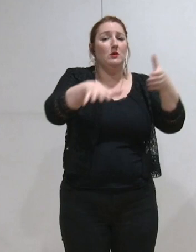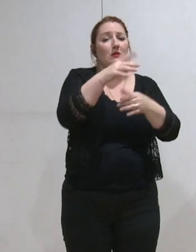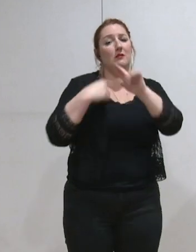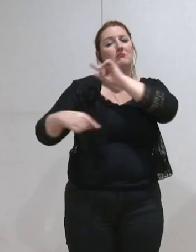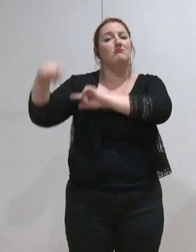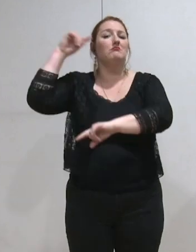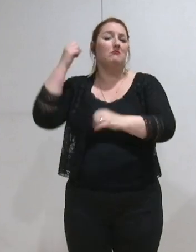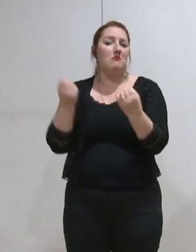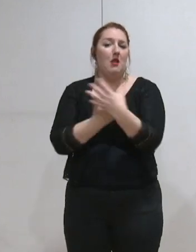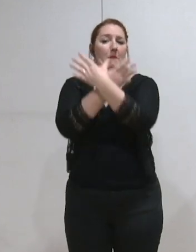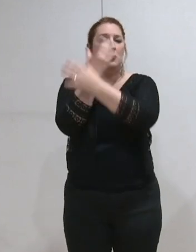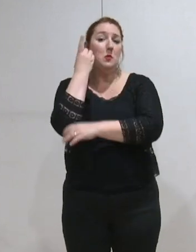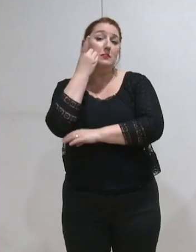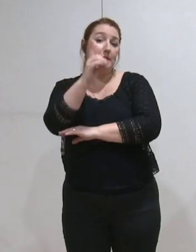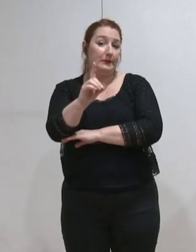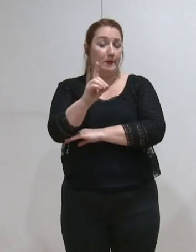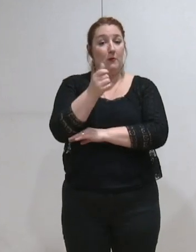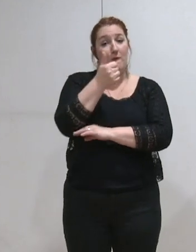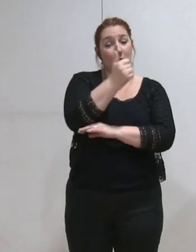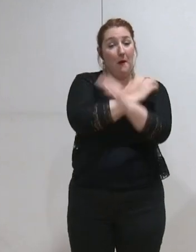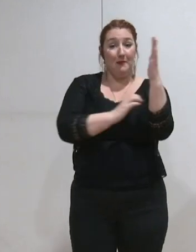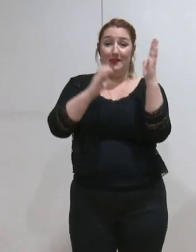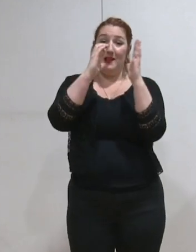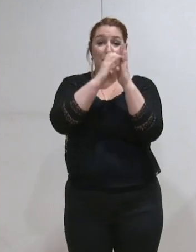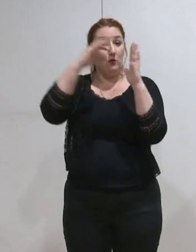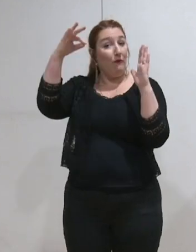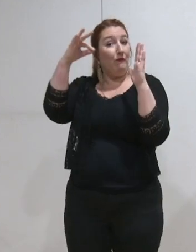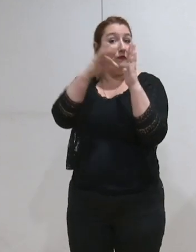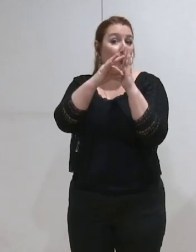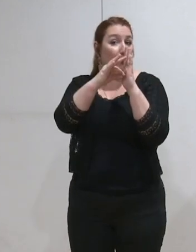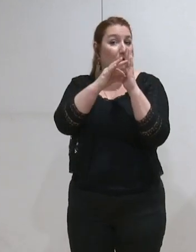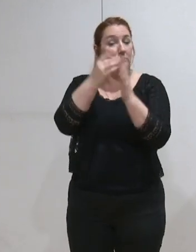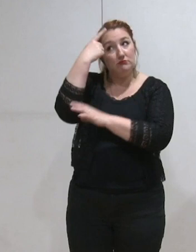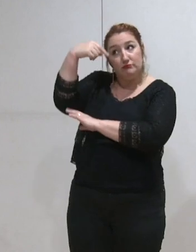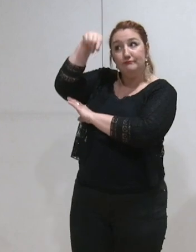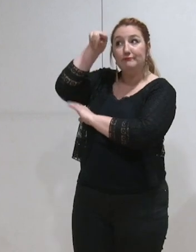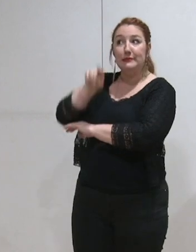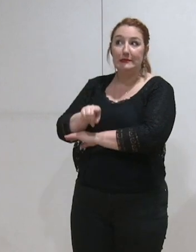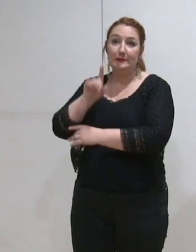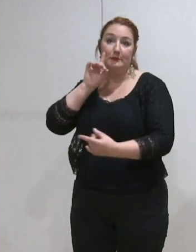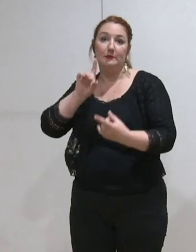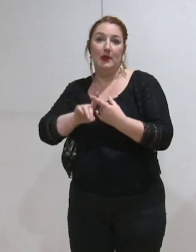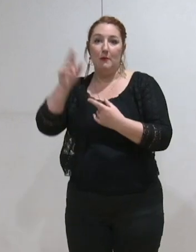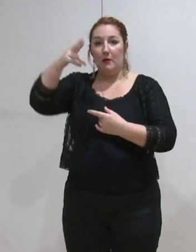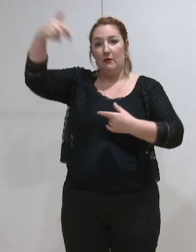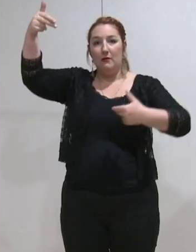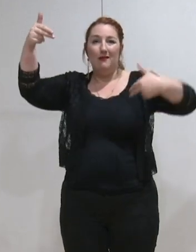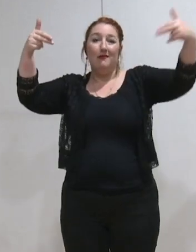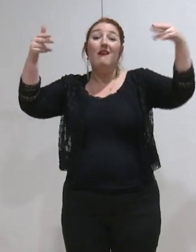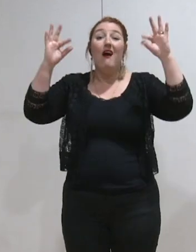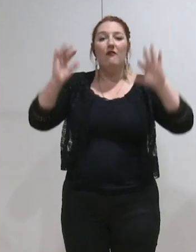Métro une délibération adoptant le principe de vidéo protection pour des bâtiments